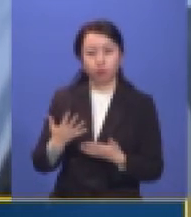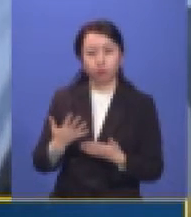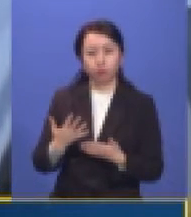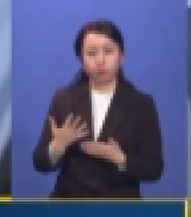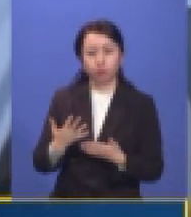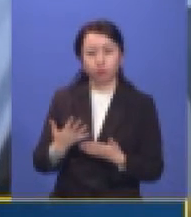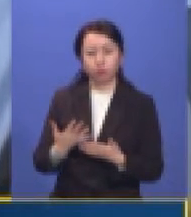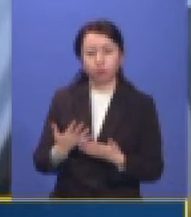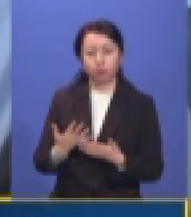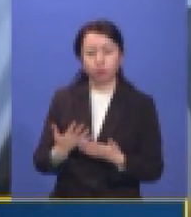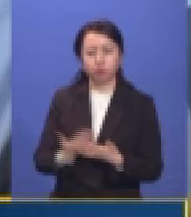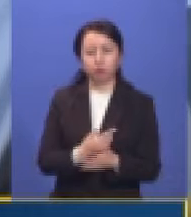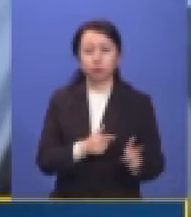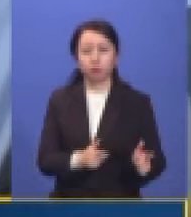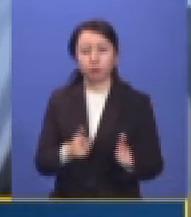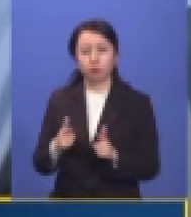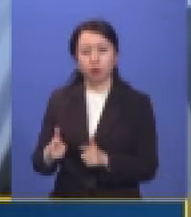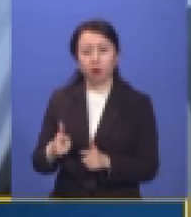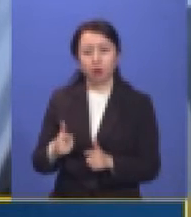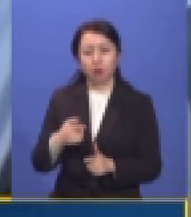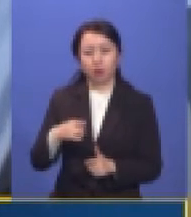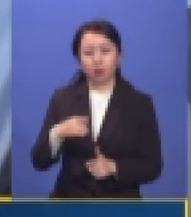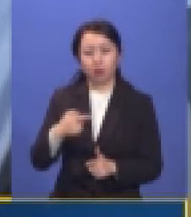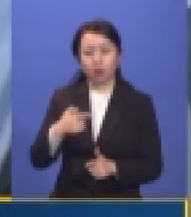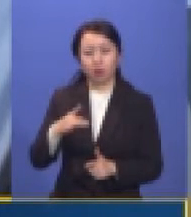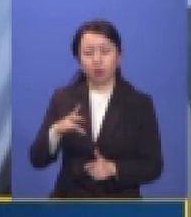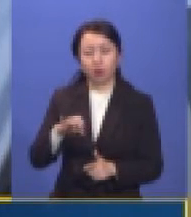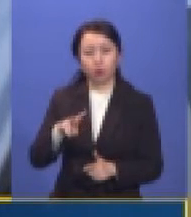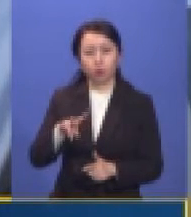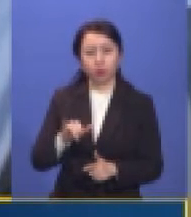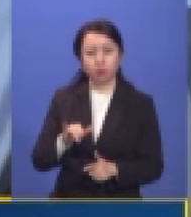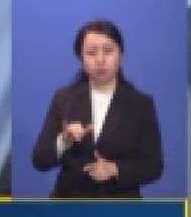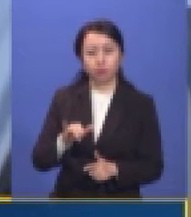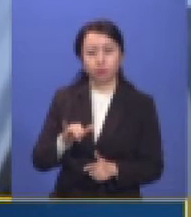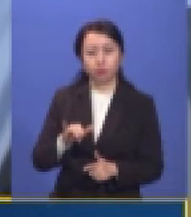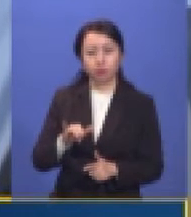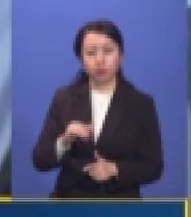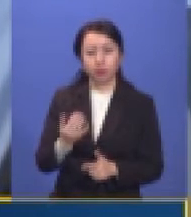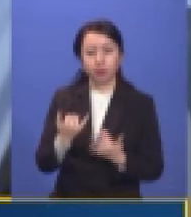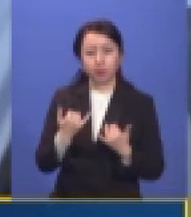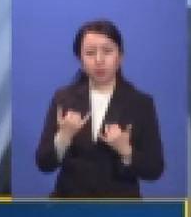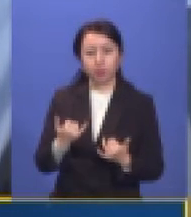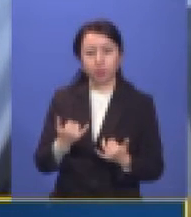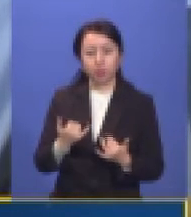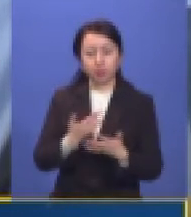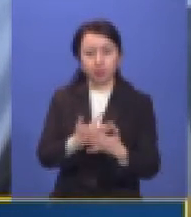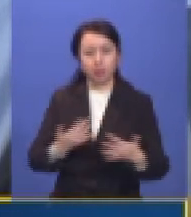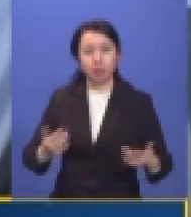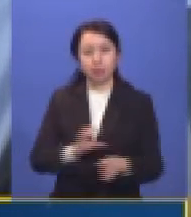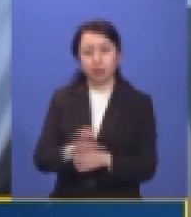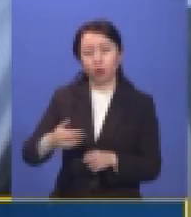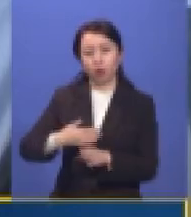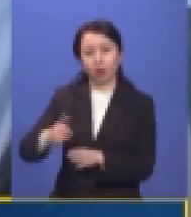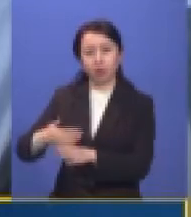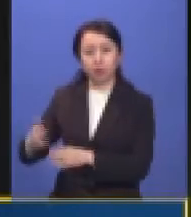ходе изготовления гранулы, литники, браки наши, и с участка сортировки